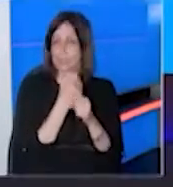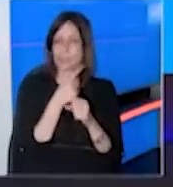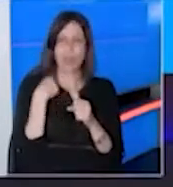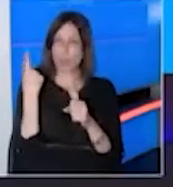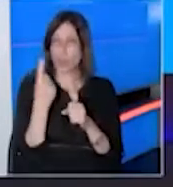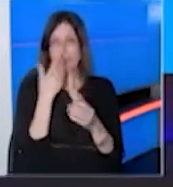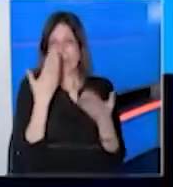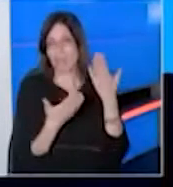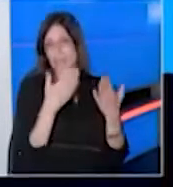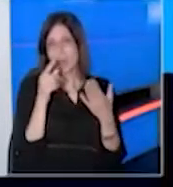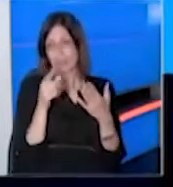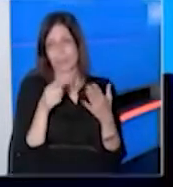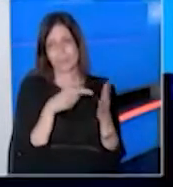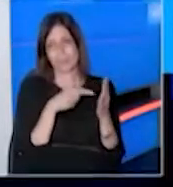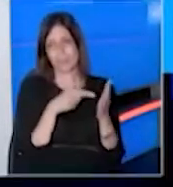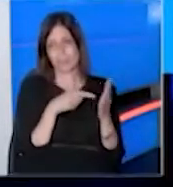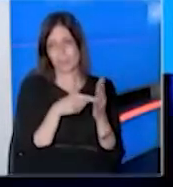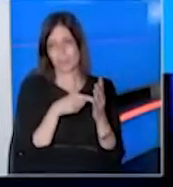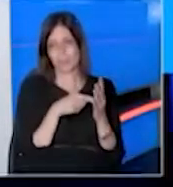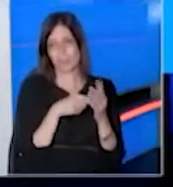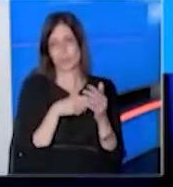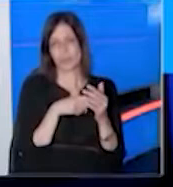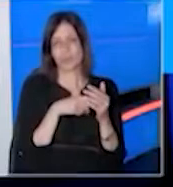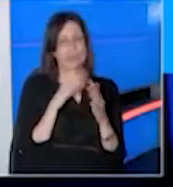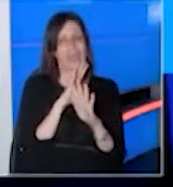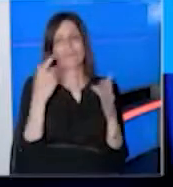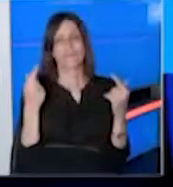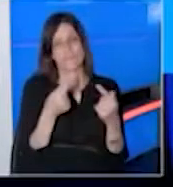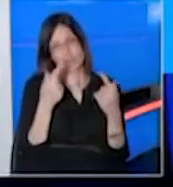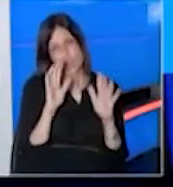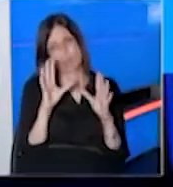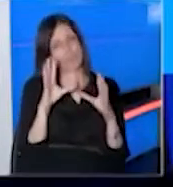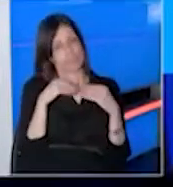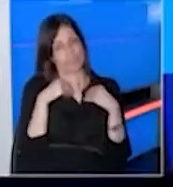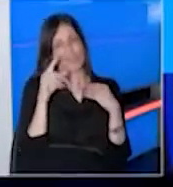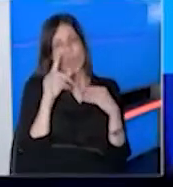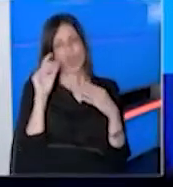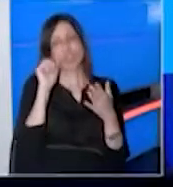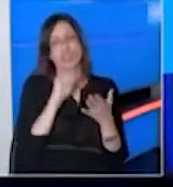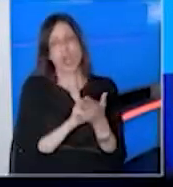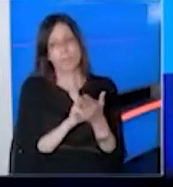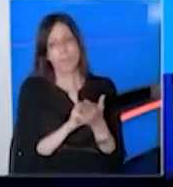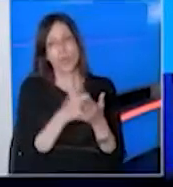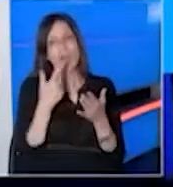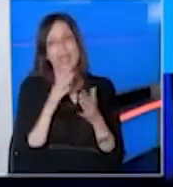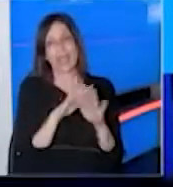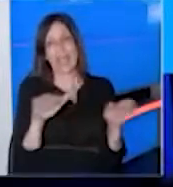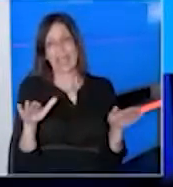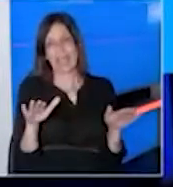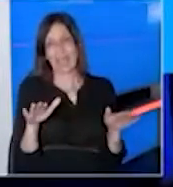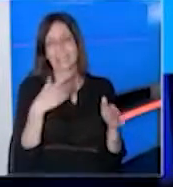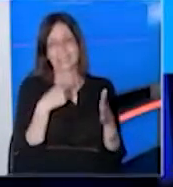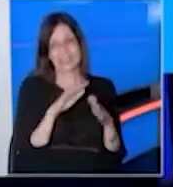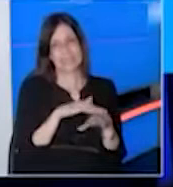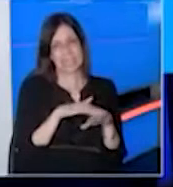בלי הבדל בינך לבינך. נכון, ולכן... לך ישלמו על זה. אין ויכוח, ולכן לא ישלמו על קרקע, סליחה.